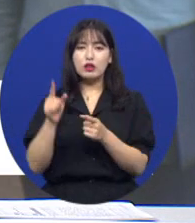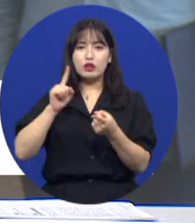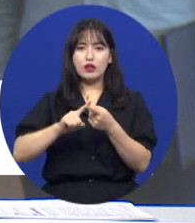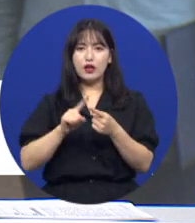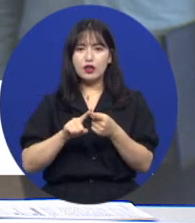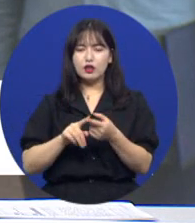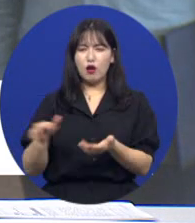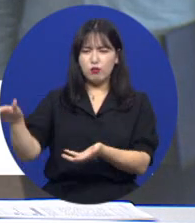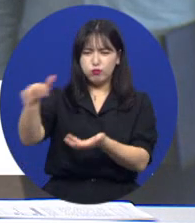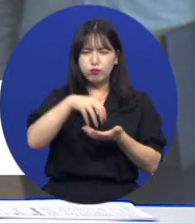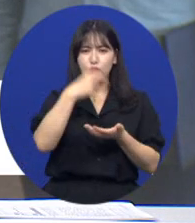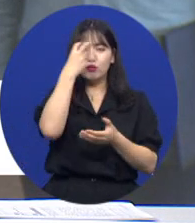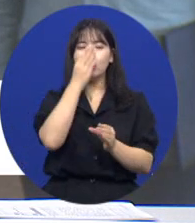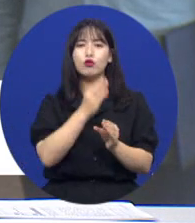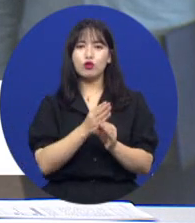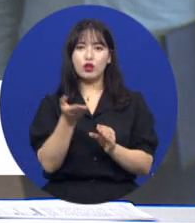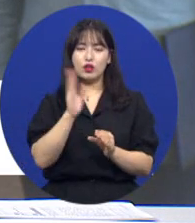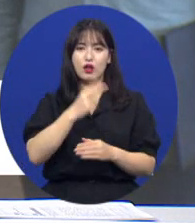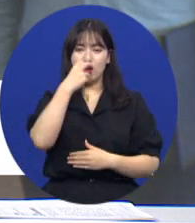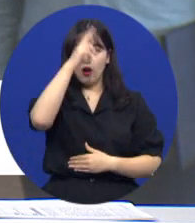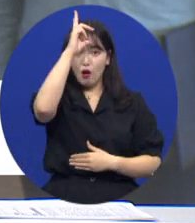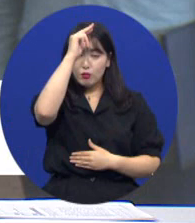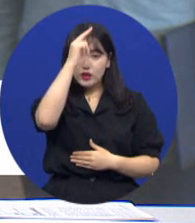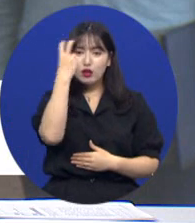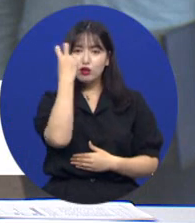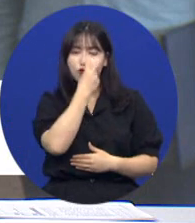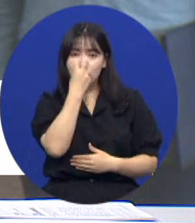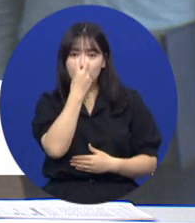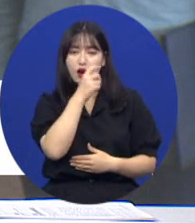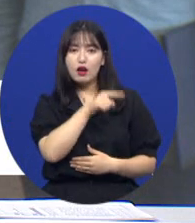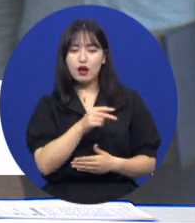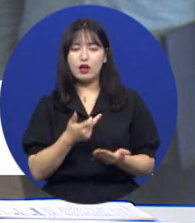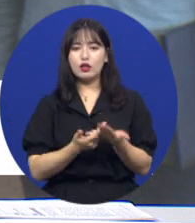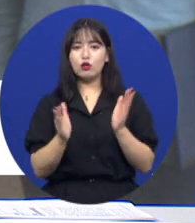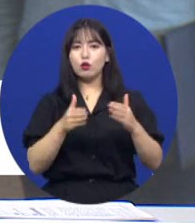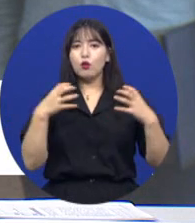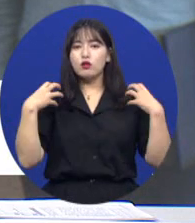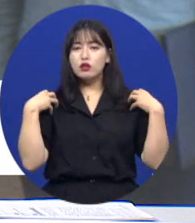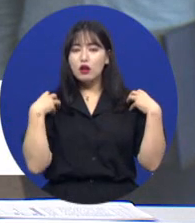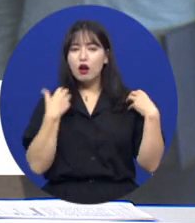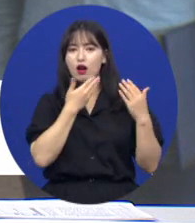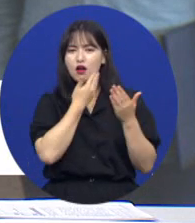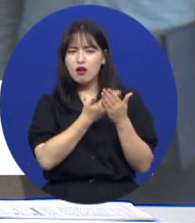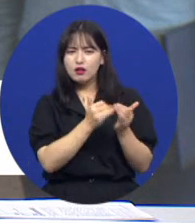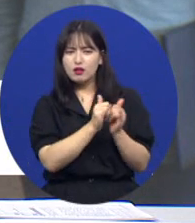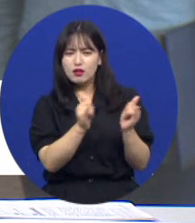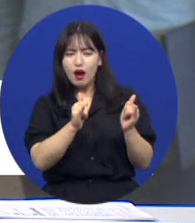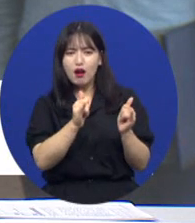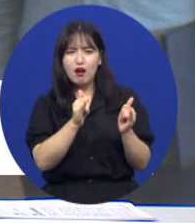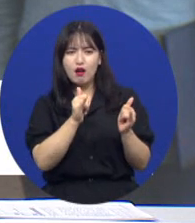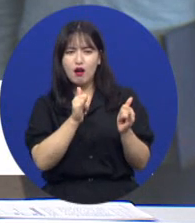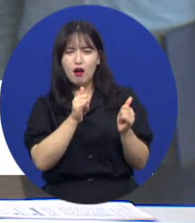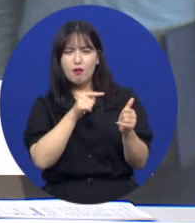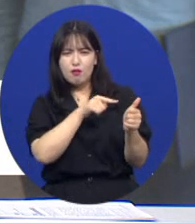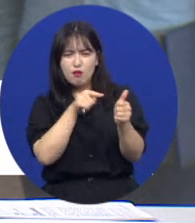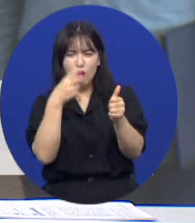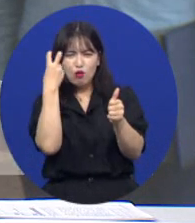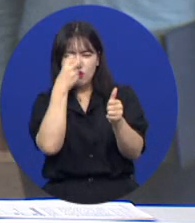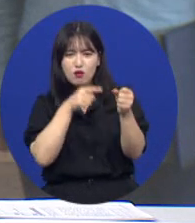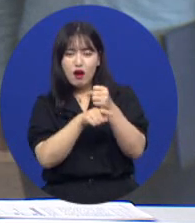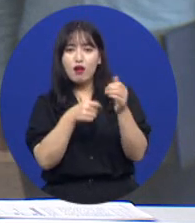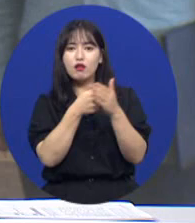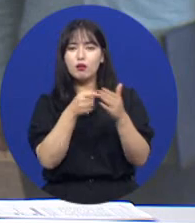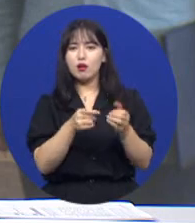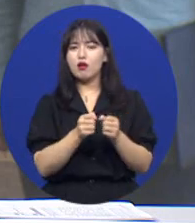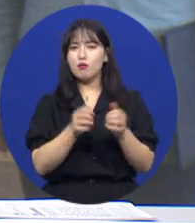들어갔는데요 에 검찰의 수사가 이 제주도 첨 핵심 분을 정조준 하면서 파장이 커지고 있습니다